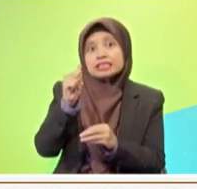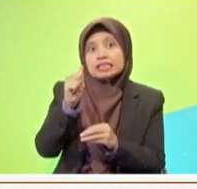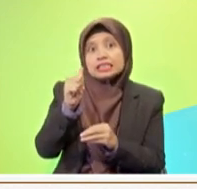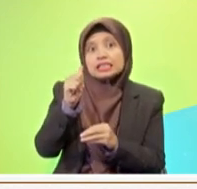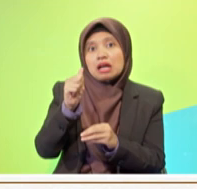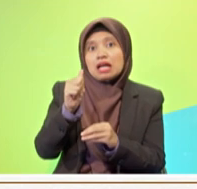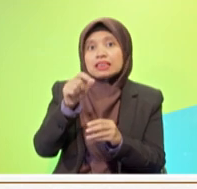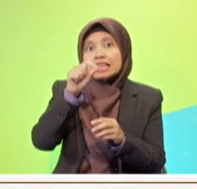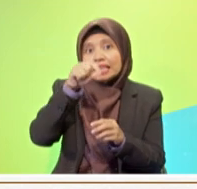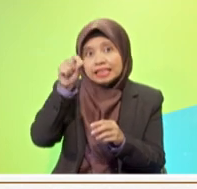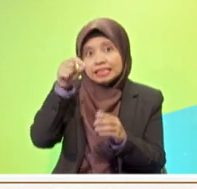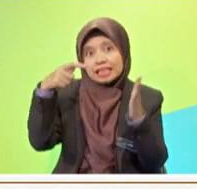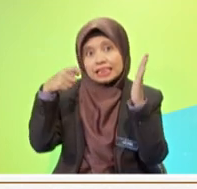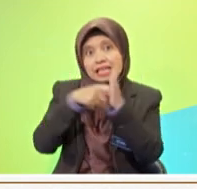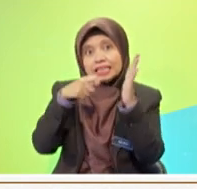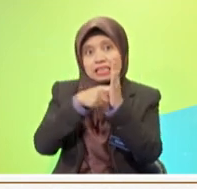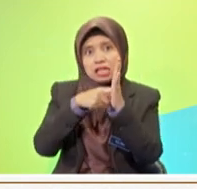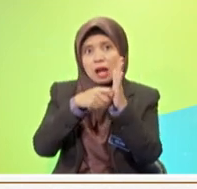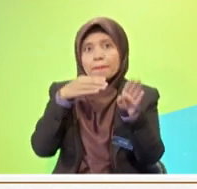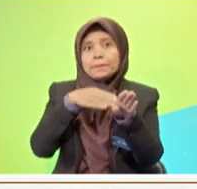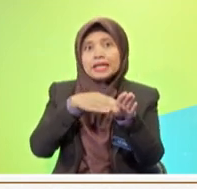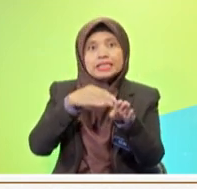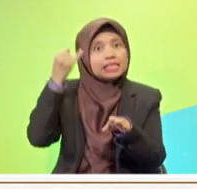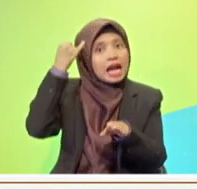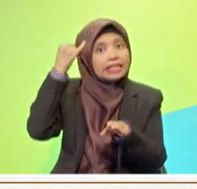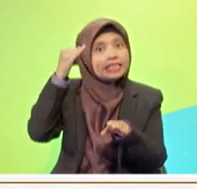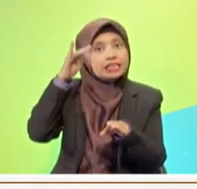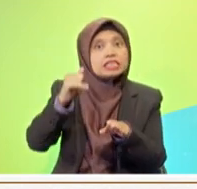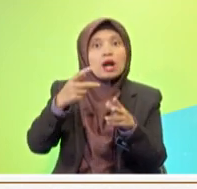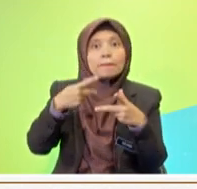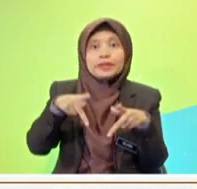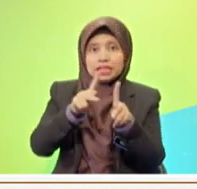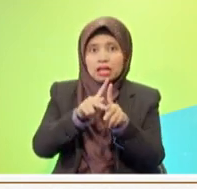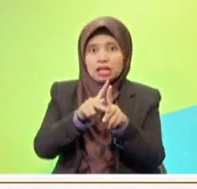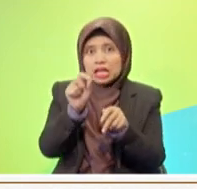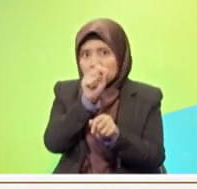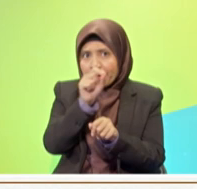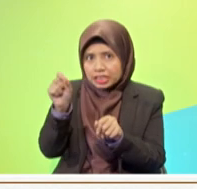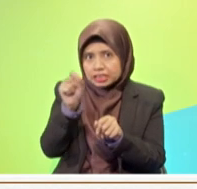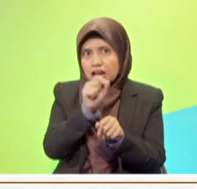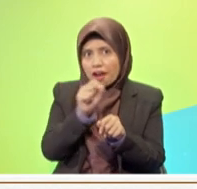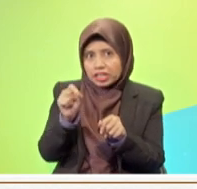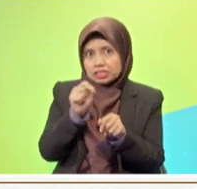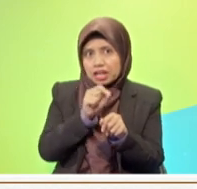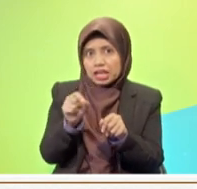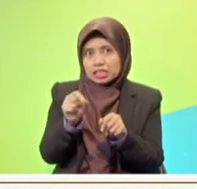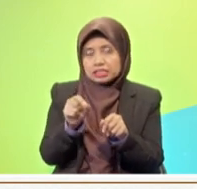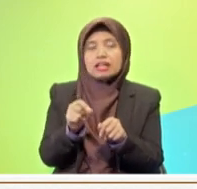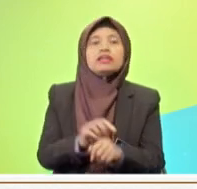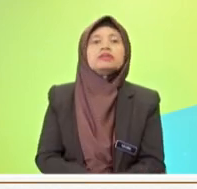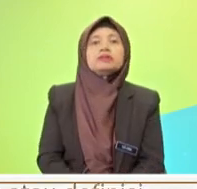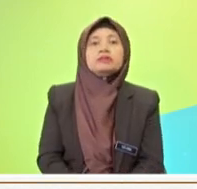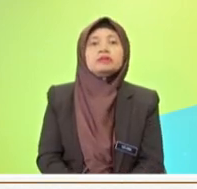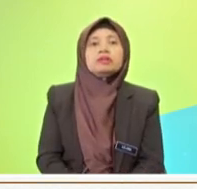Astrid pada maklumat atau ide yang penting dalam teks nanti jadi mereka mudah paham kalau guna-guna ini